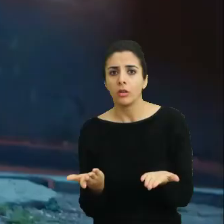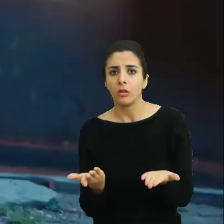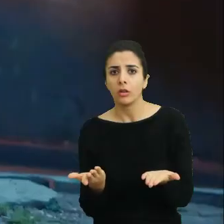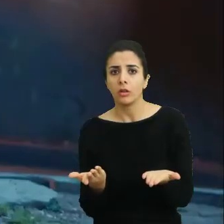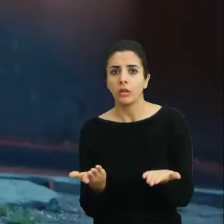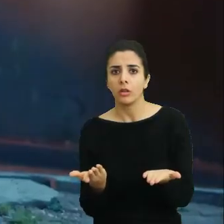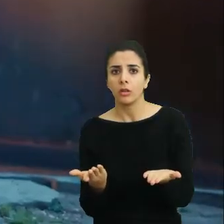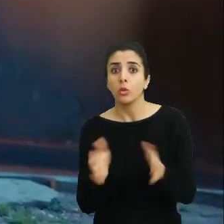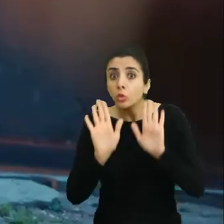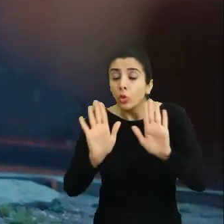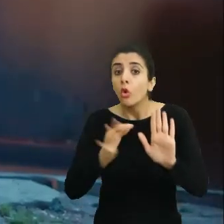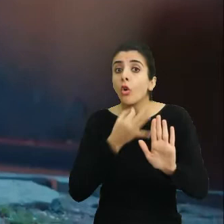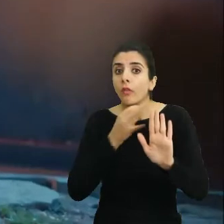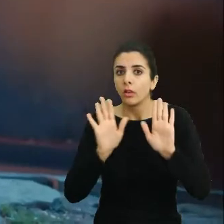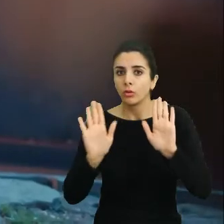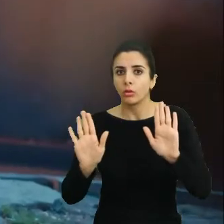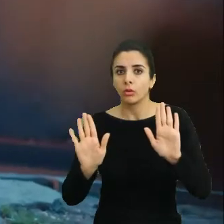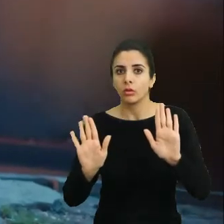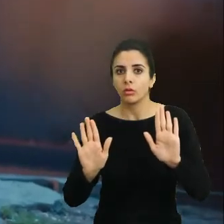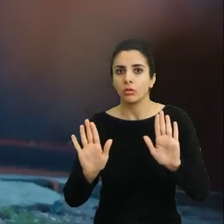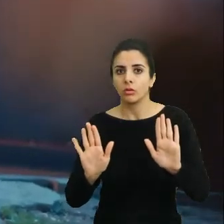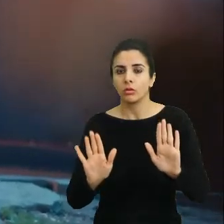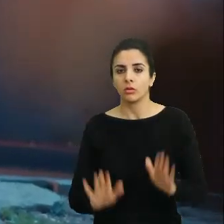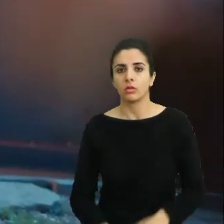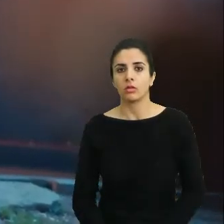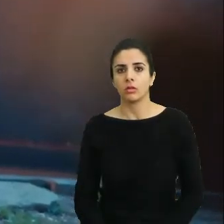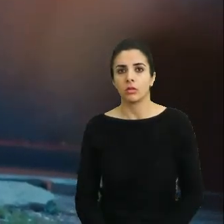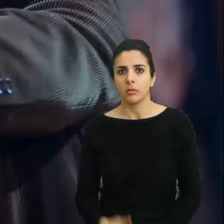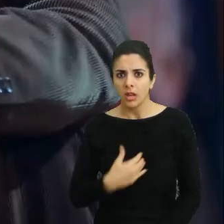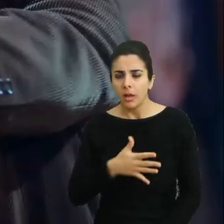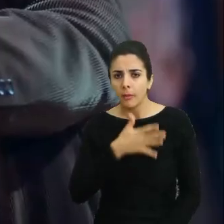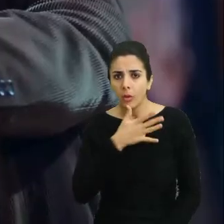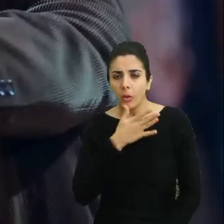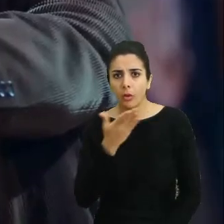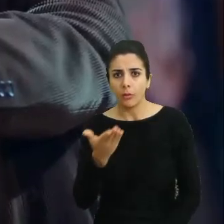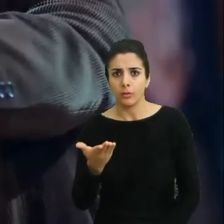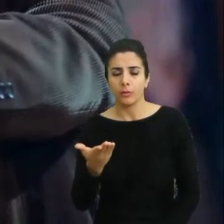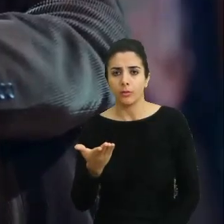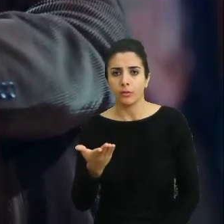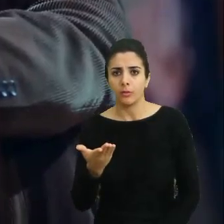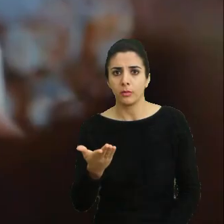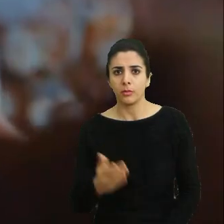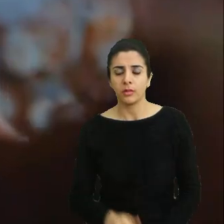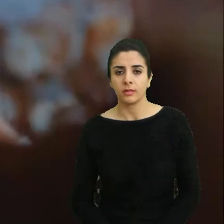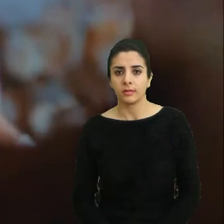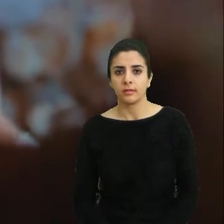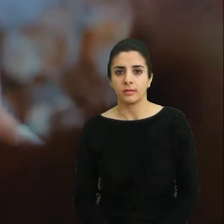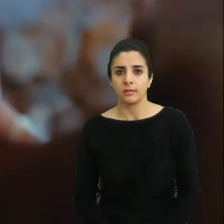döndü. Dur hoca. Tamam. Çalık Zehra'yı durdurup silahını çekti.